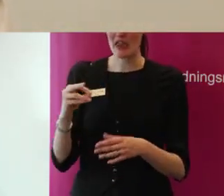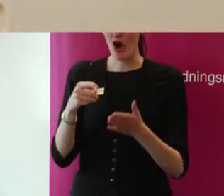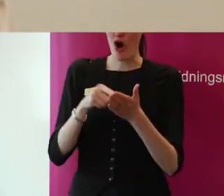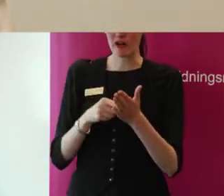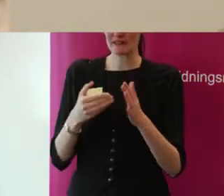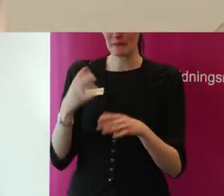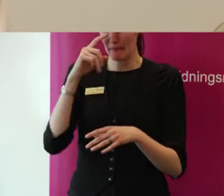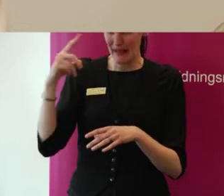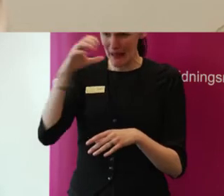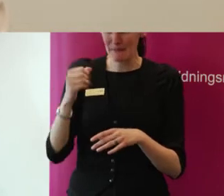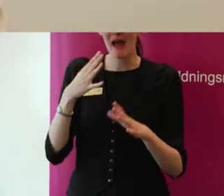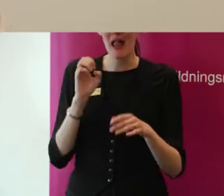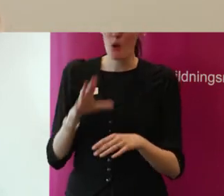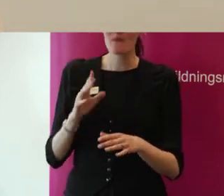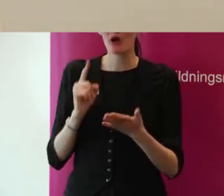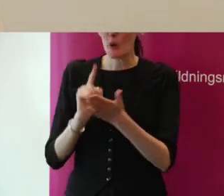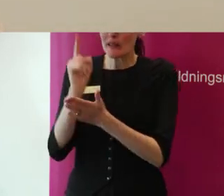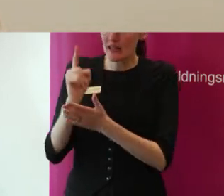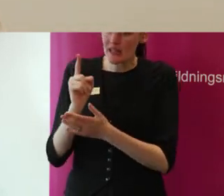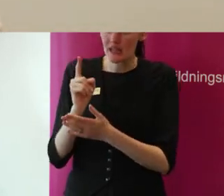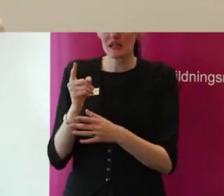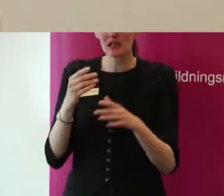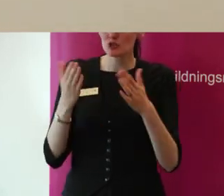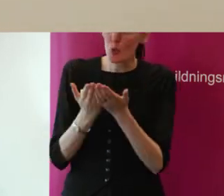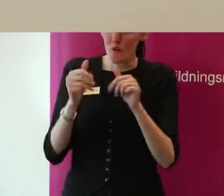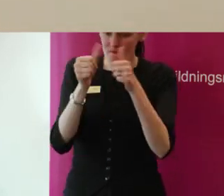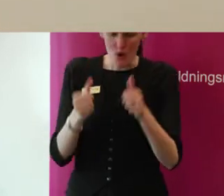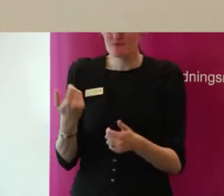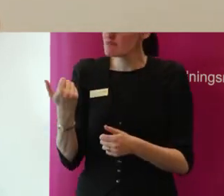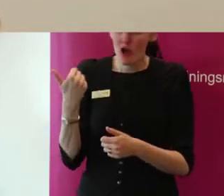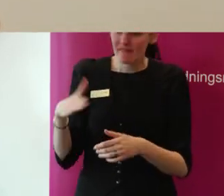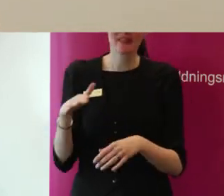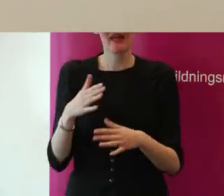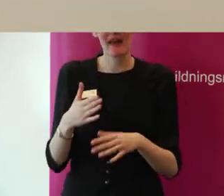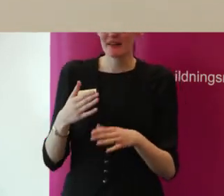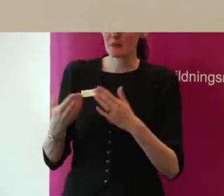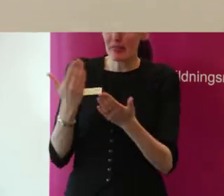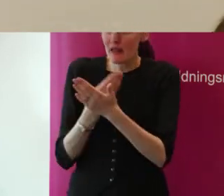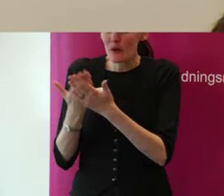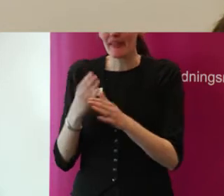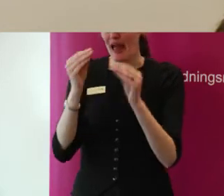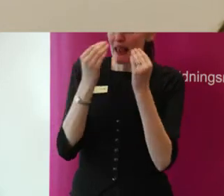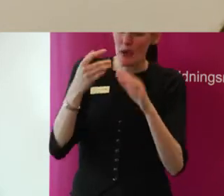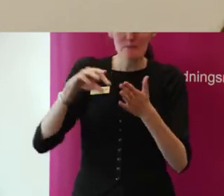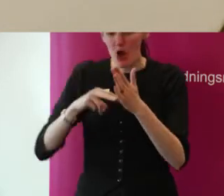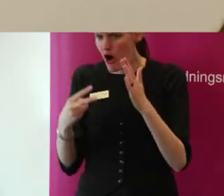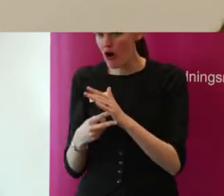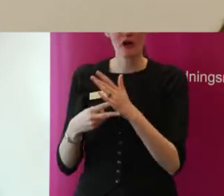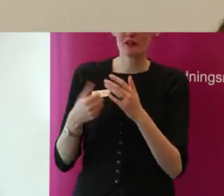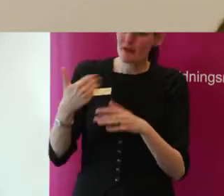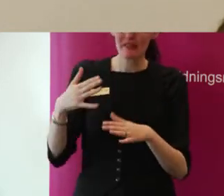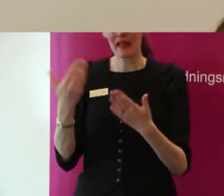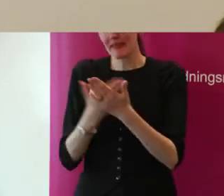unika skolformen som inte behöver en nationell läroplan, som inte behöver nationella ämnesplaner och som inte behöver ha ett